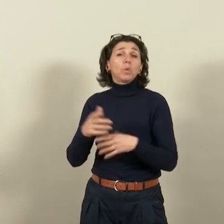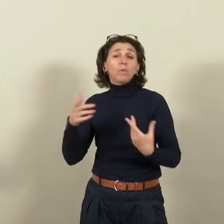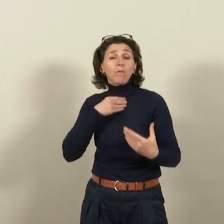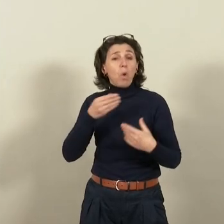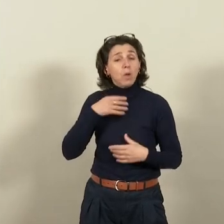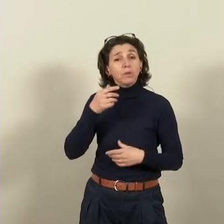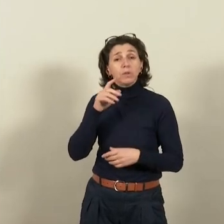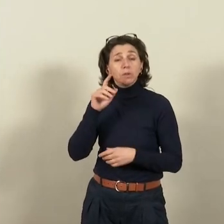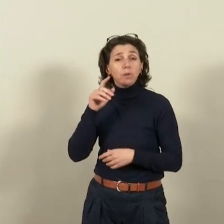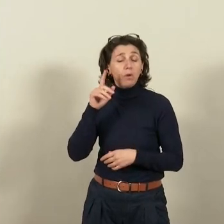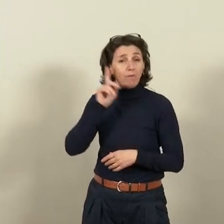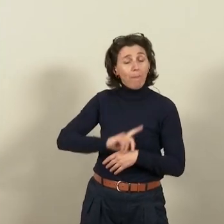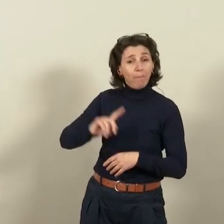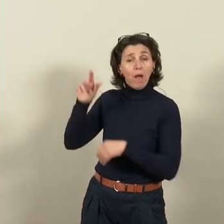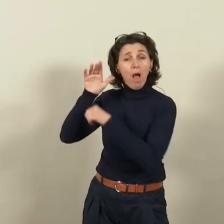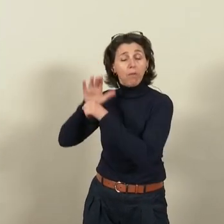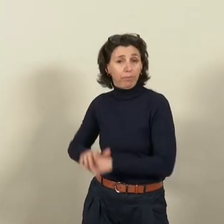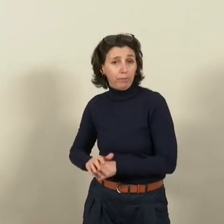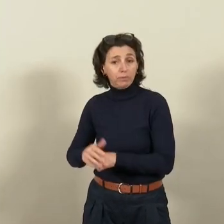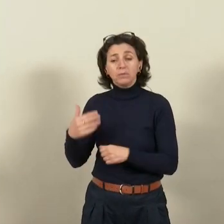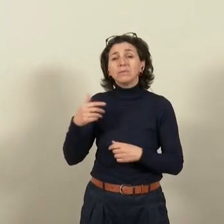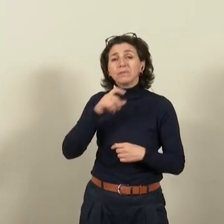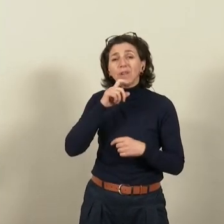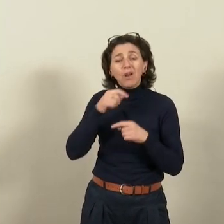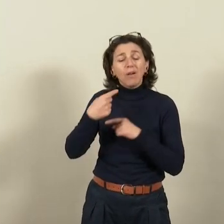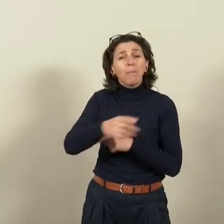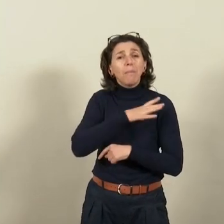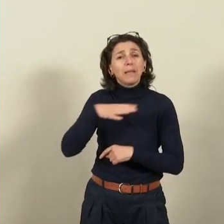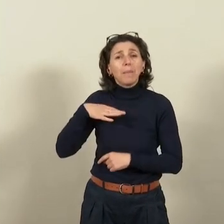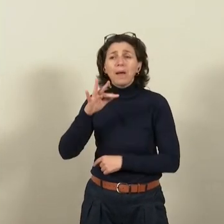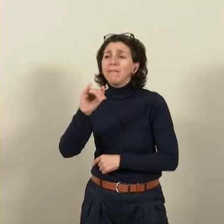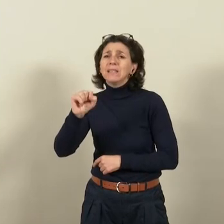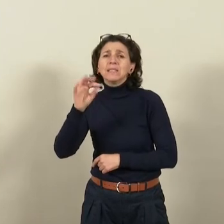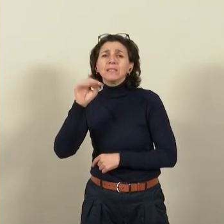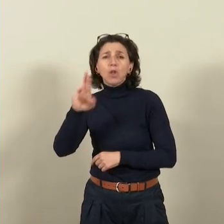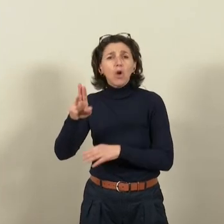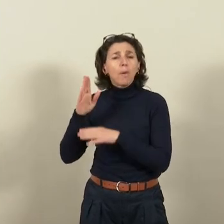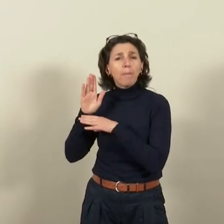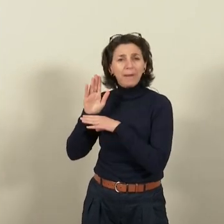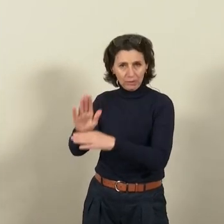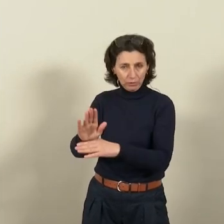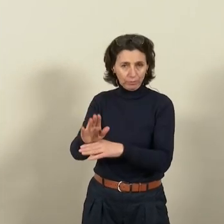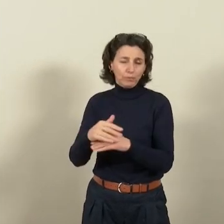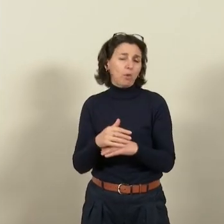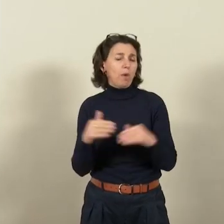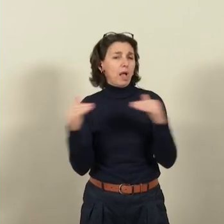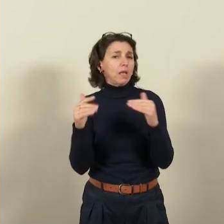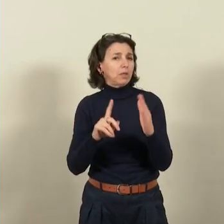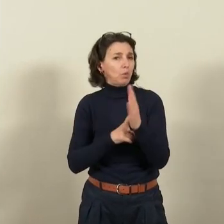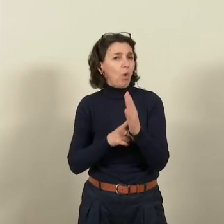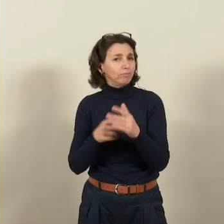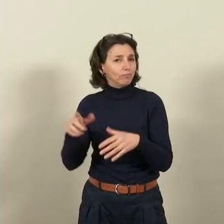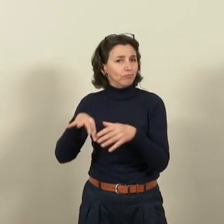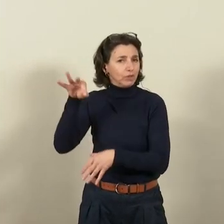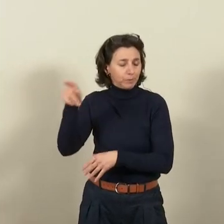présentera dans quelques minutes l'orap élu en charge de l'égalité des droits l'attribution des subventions de